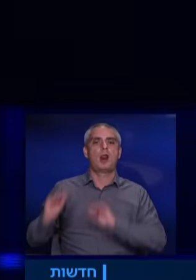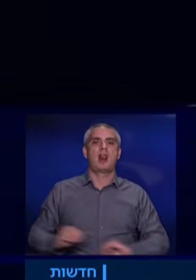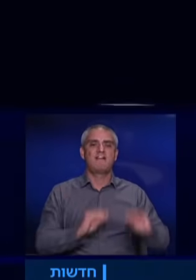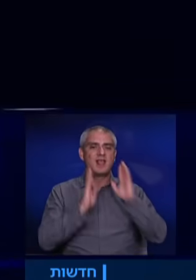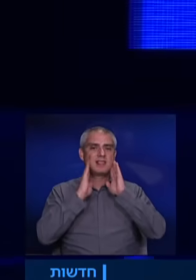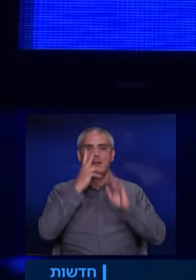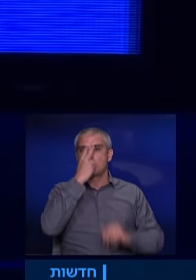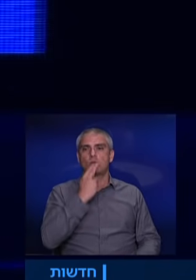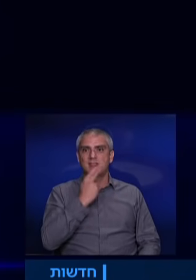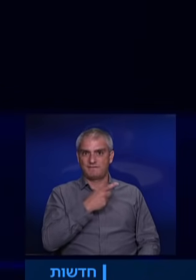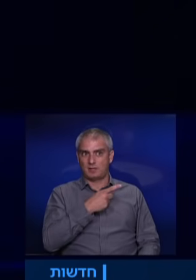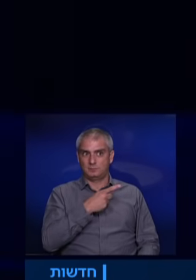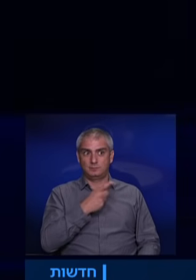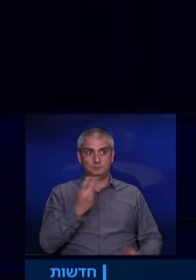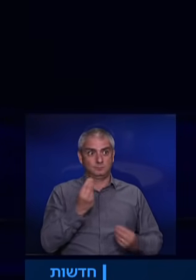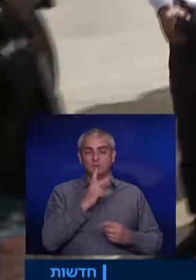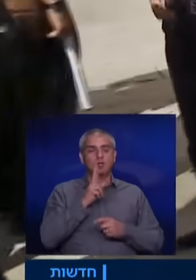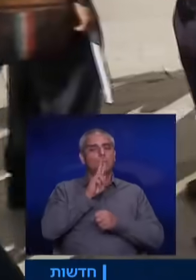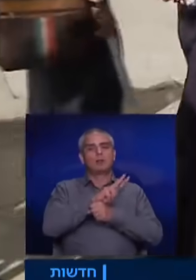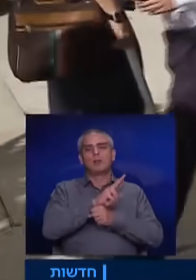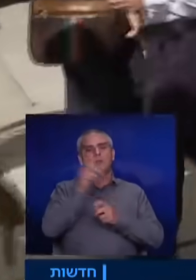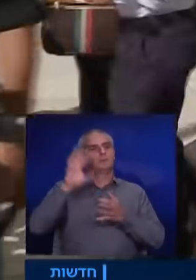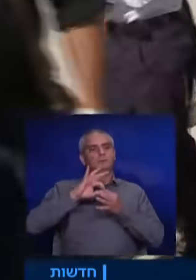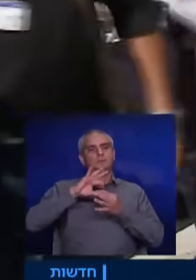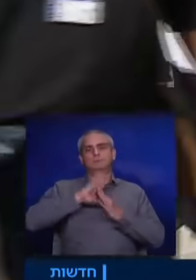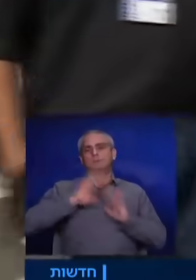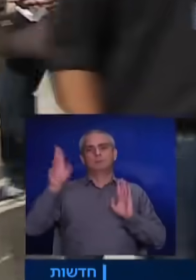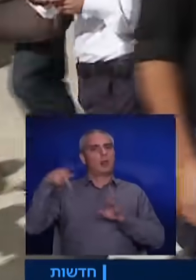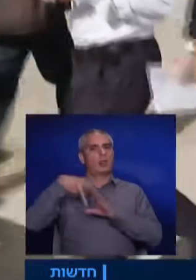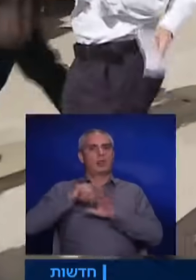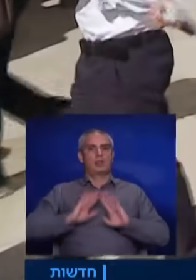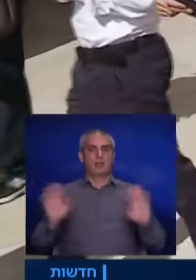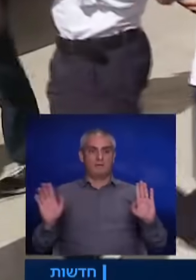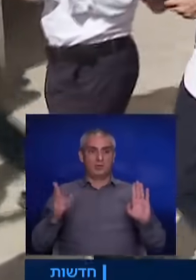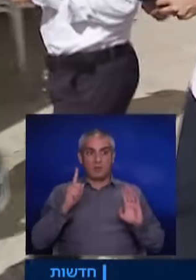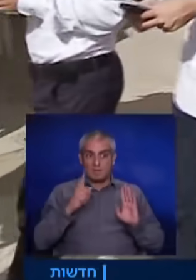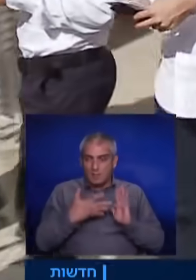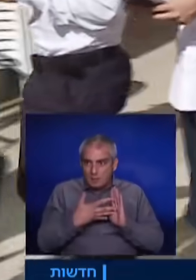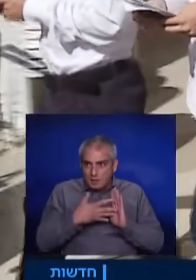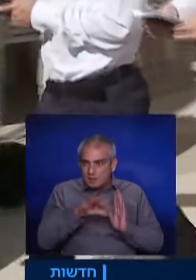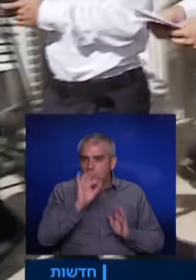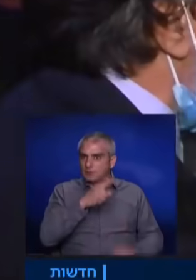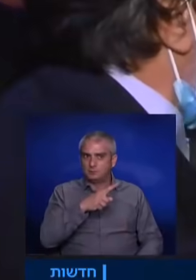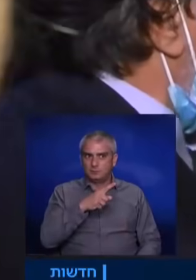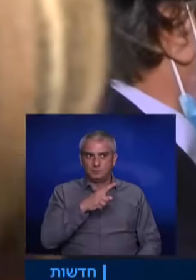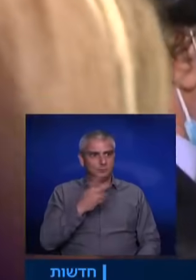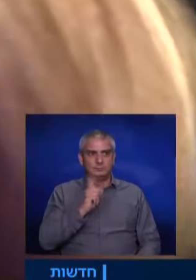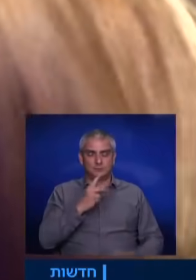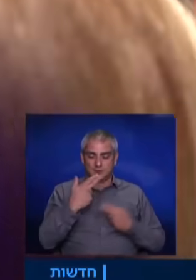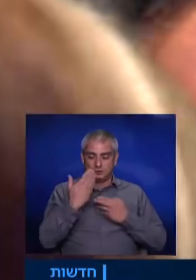לנאמנות עיוורת, גורם שינהל את הכספים ללא מעורבות נבחר הציבור. אבל תחקיר השומרים מגלה כי לקראת